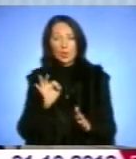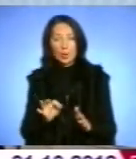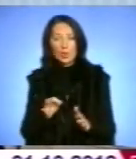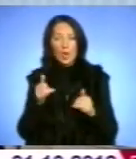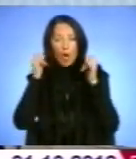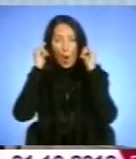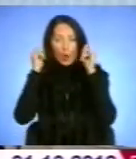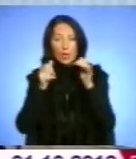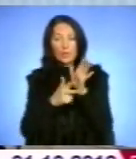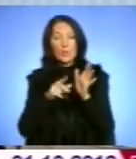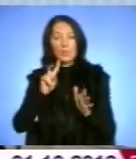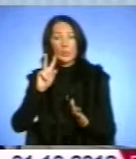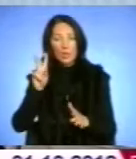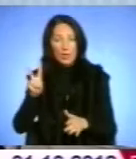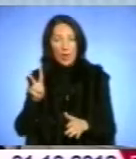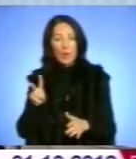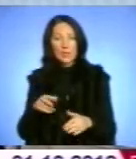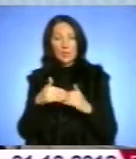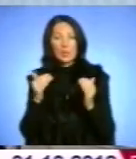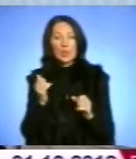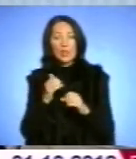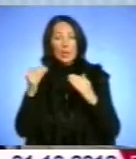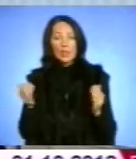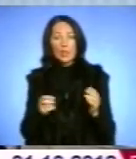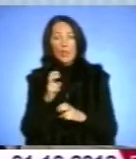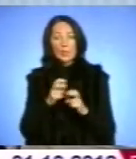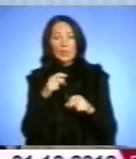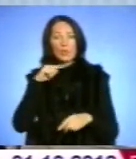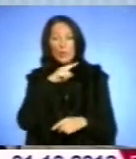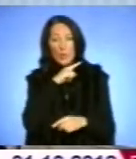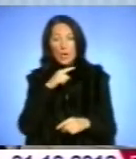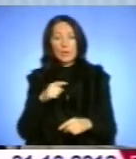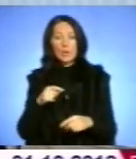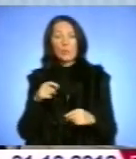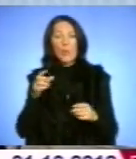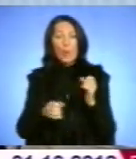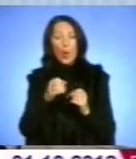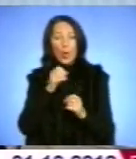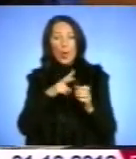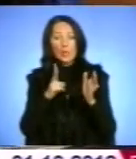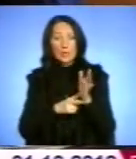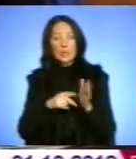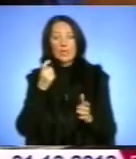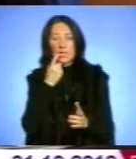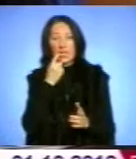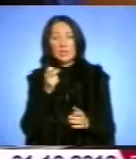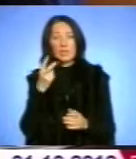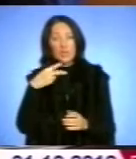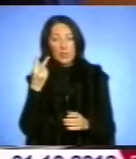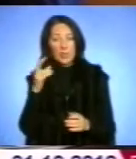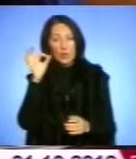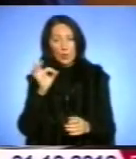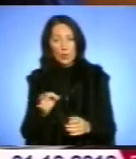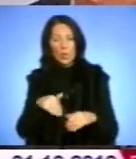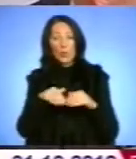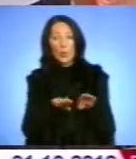на 8,2%, збільшено виробництво м'яса на 1,7%, молока на 17% і яєць на 22%. Порівняно із загальним